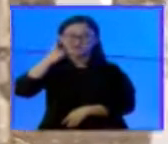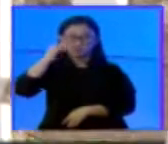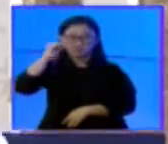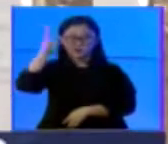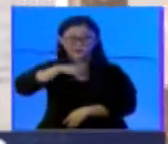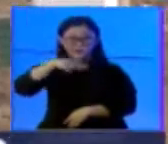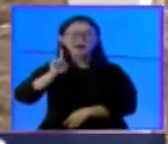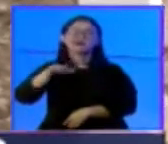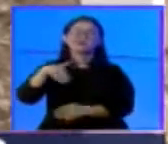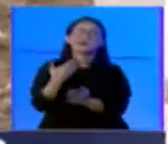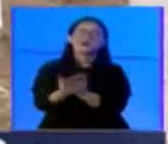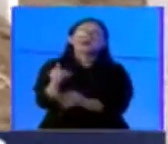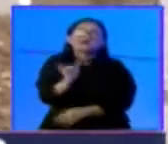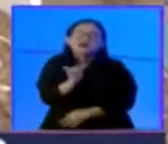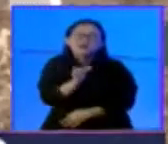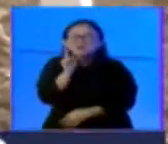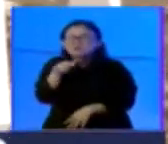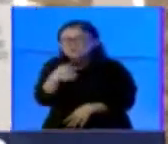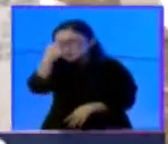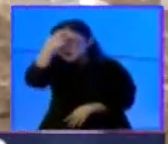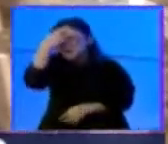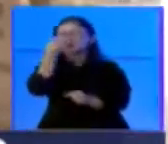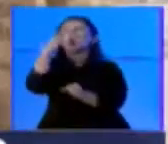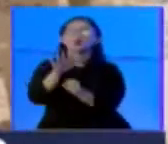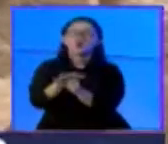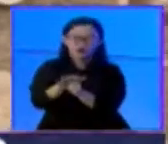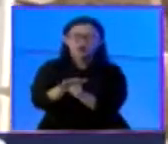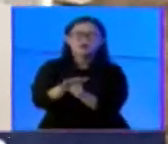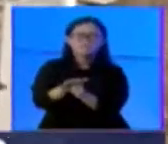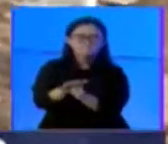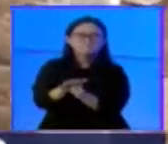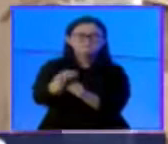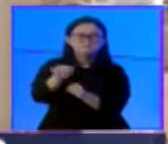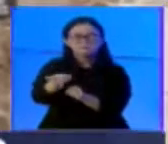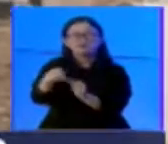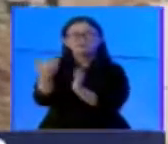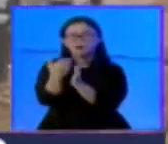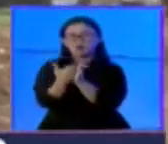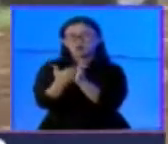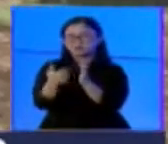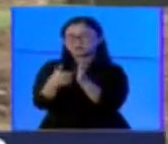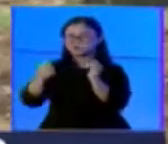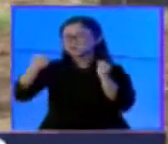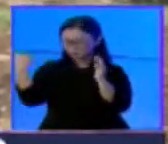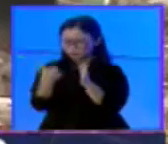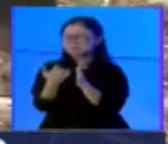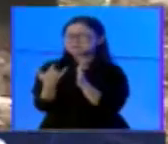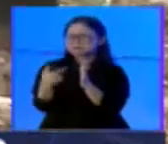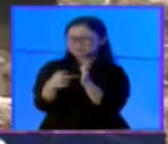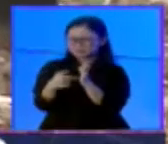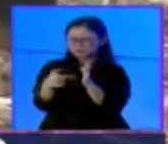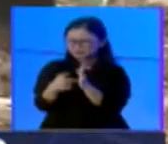pasien covertness kembali dimakamkan di TPU Tegal Alur pemakaman dilakukan dengan protokol ketat qobid nineteen